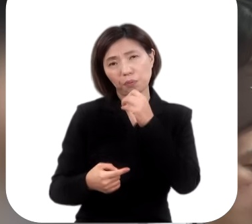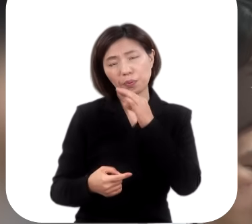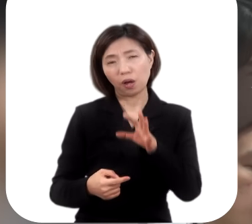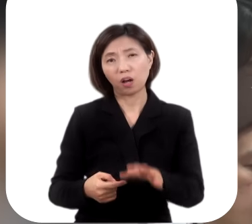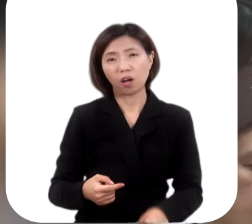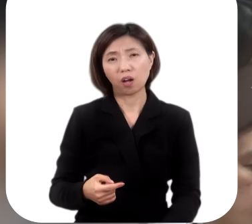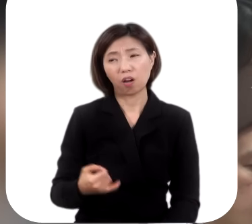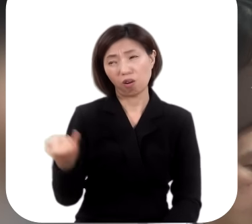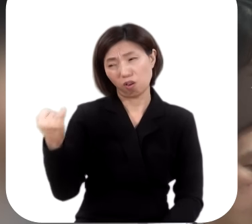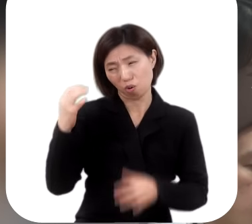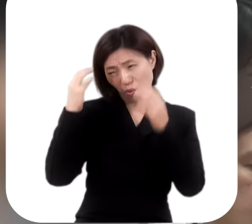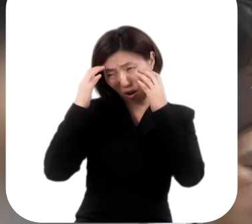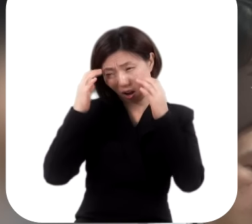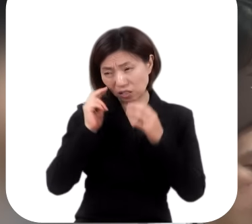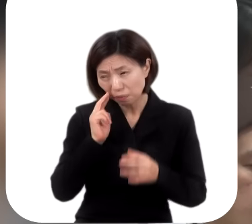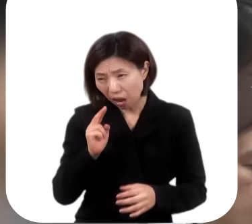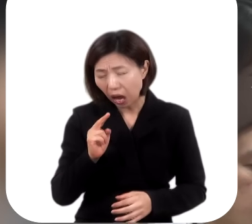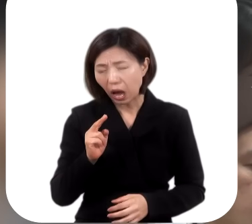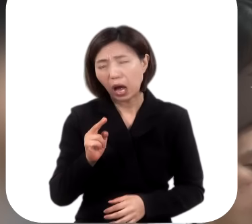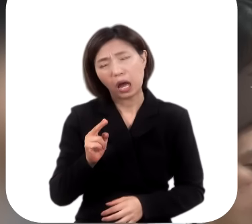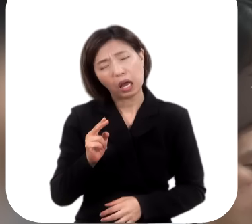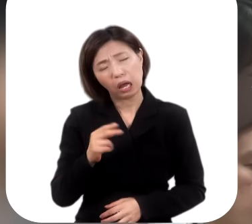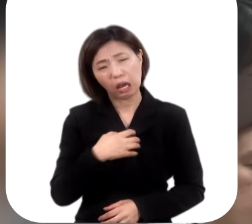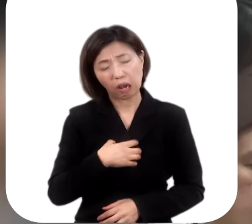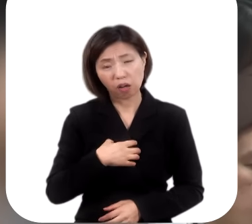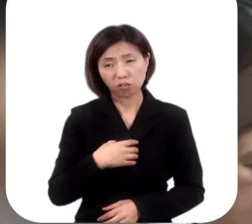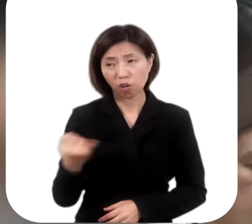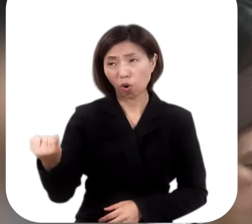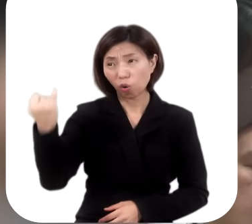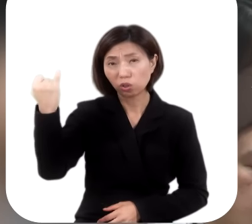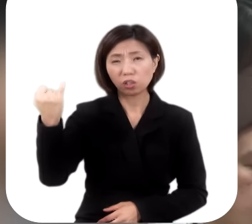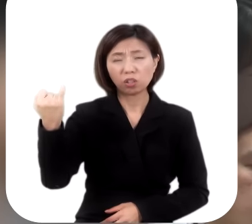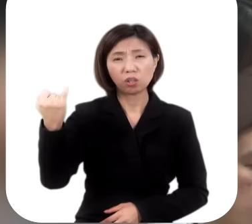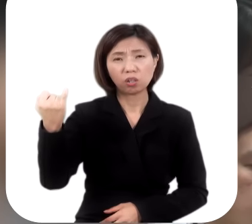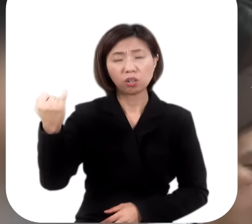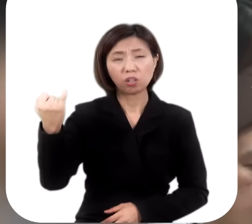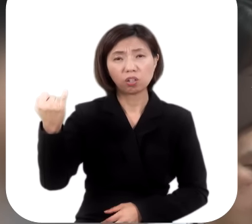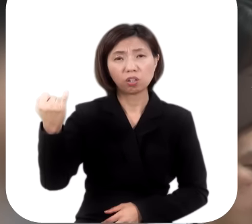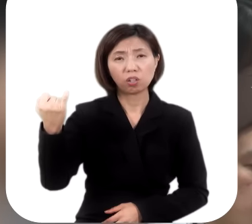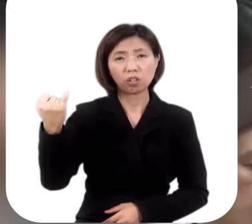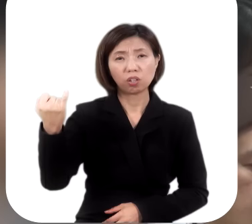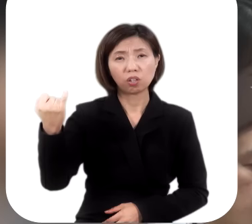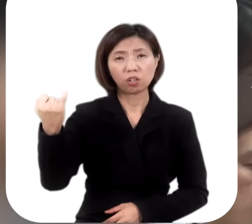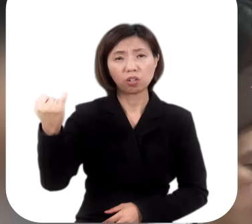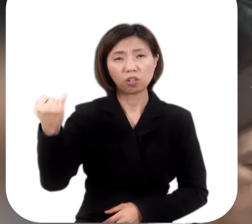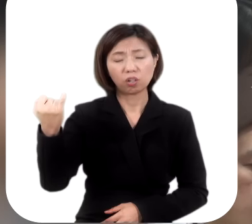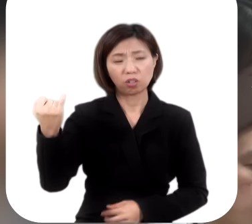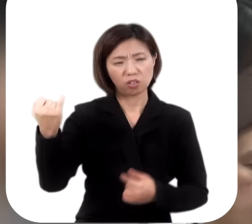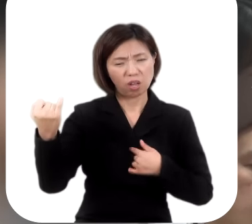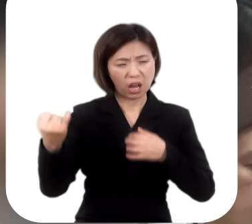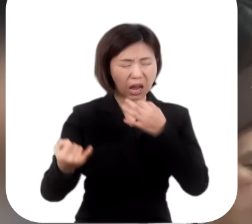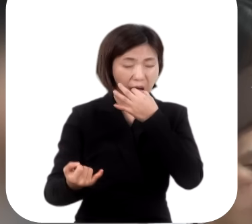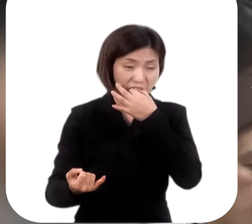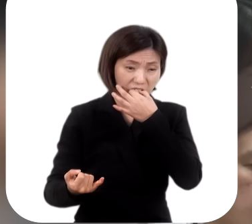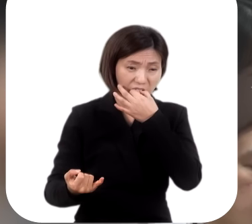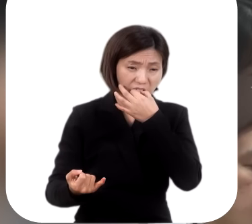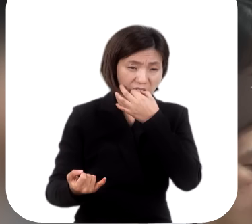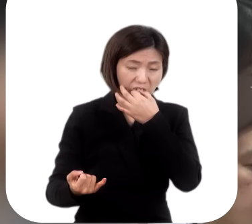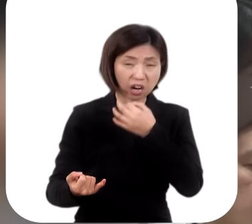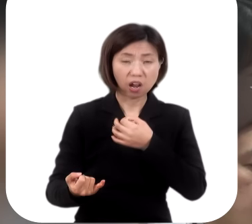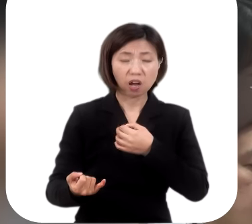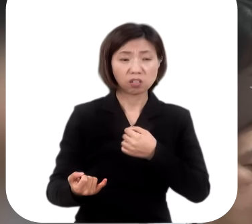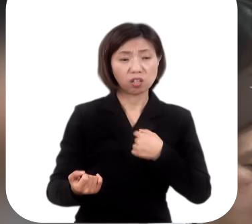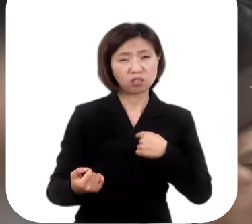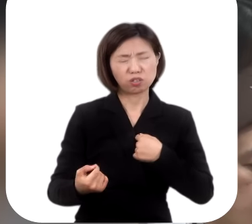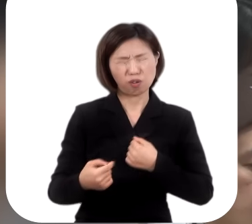아니지만 얼마나 괴로웠으면 그렇겠나 이런 생각도 하지만 그 언니 생각보다 지금 저는 제가 좀 이기적인